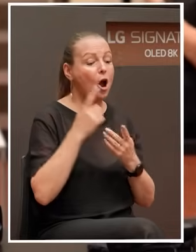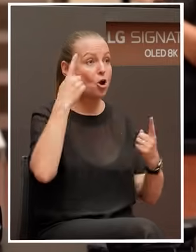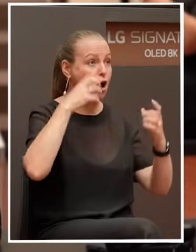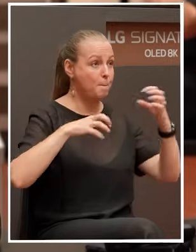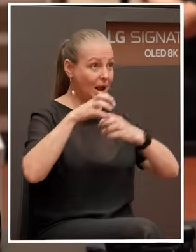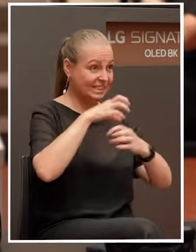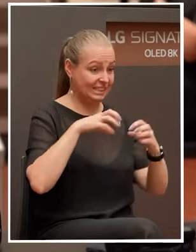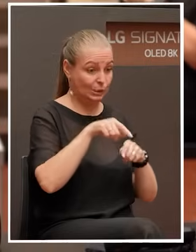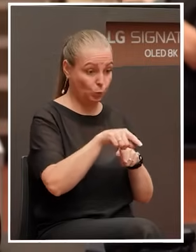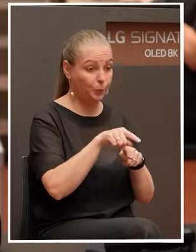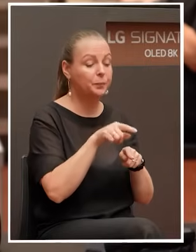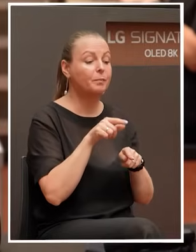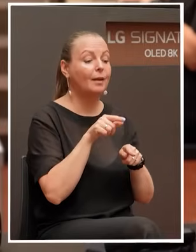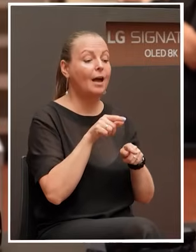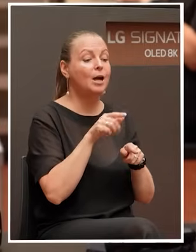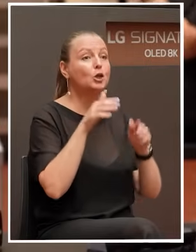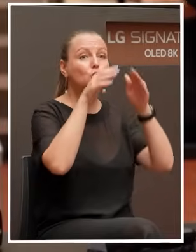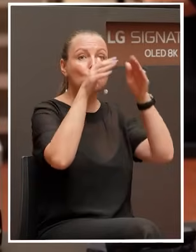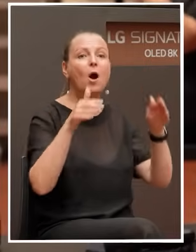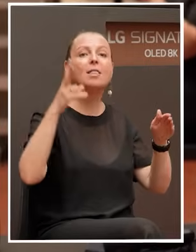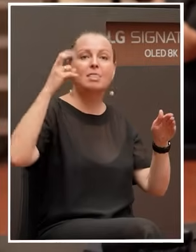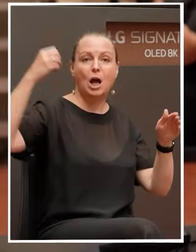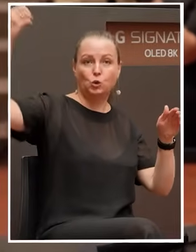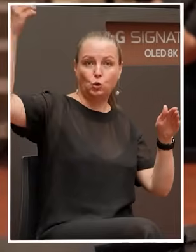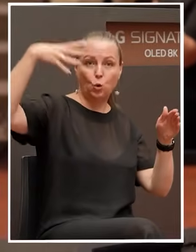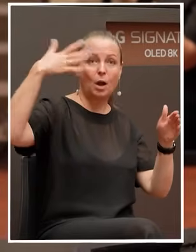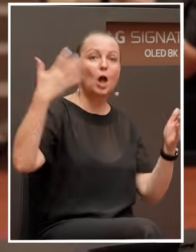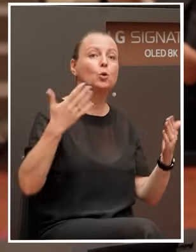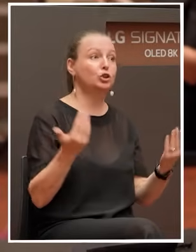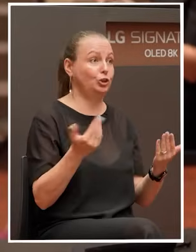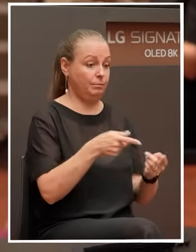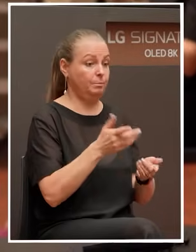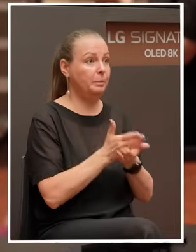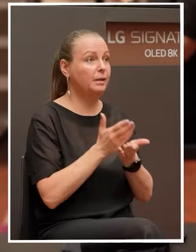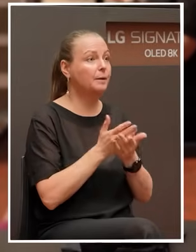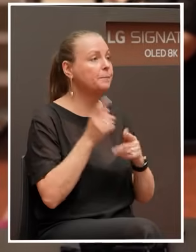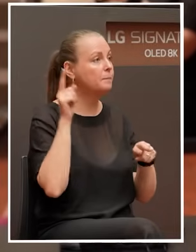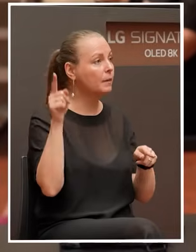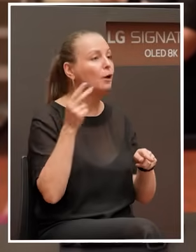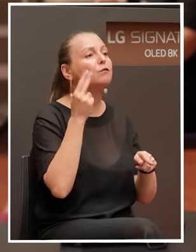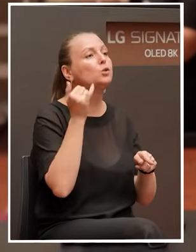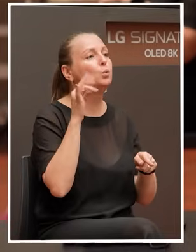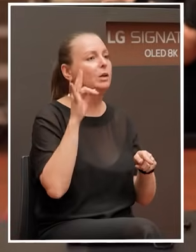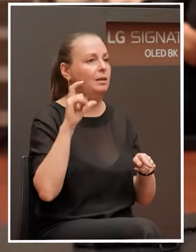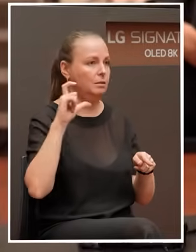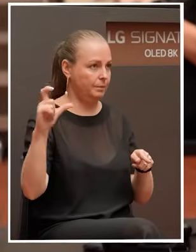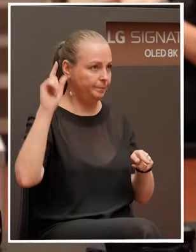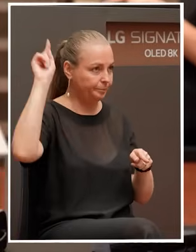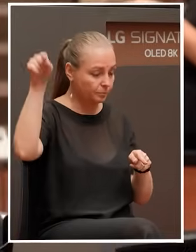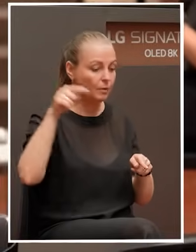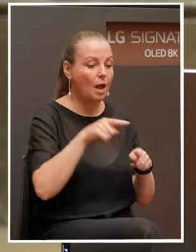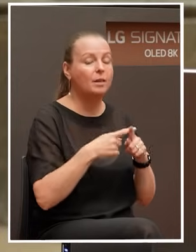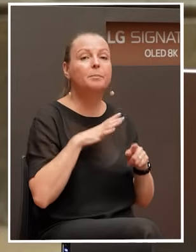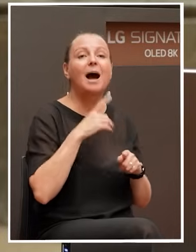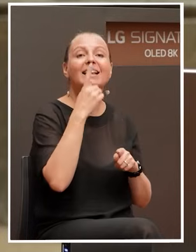композиционной аналогии в этом цикле, «Стог на солнце», который сейчас принадлежит Кунстхаусу в Цюрихе. И это была одна из